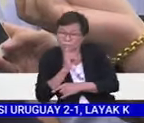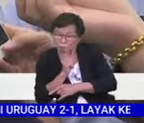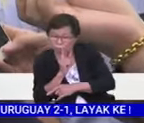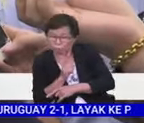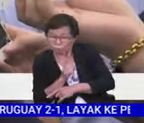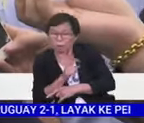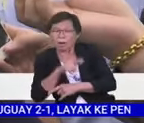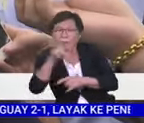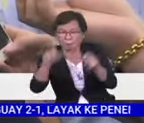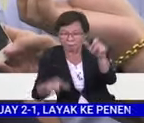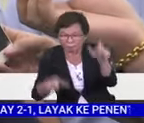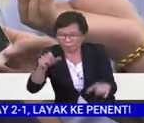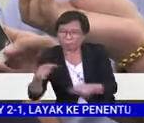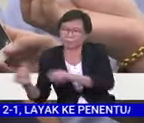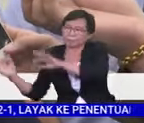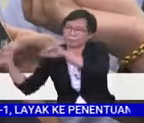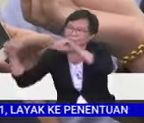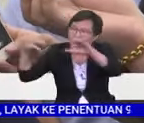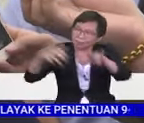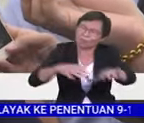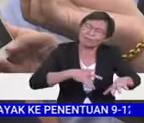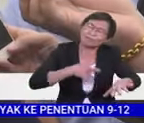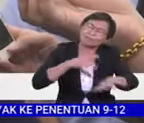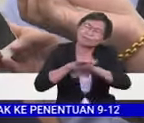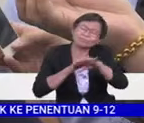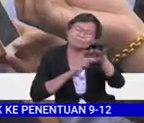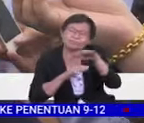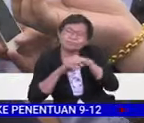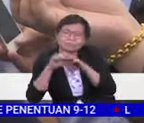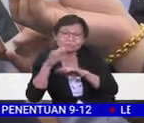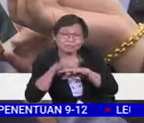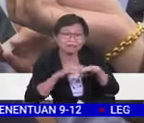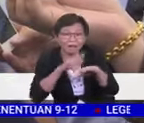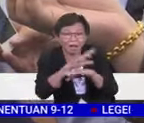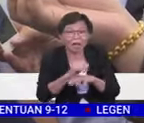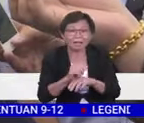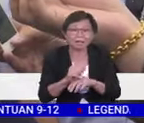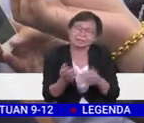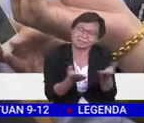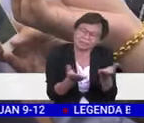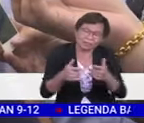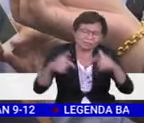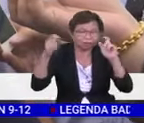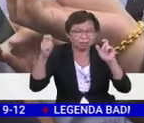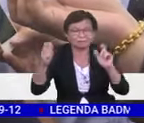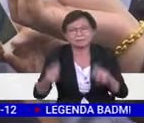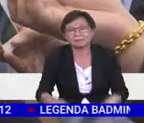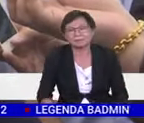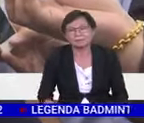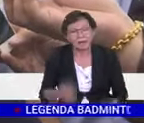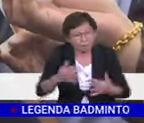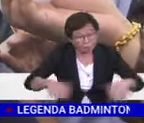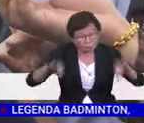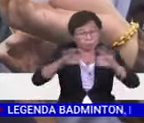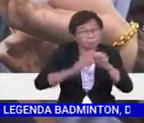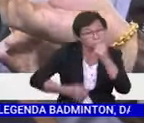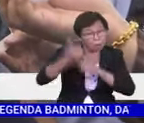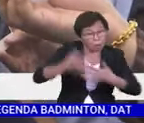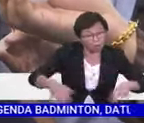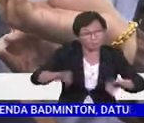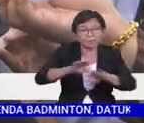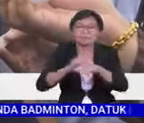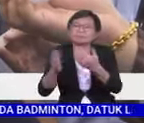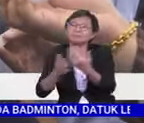people come home feel comfortable and the yang penting